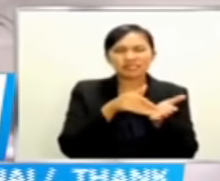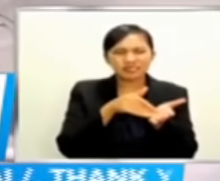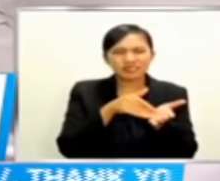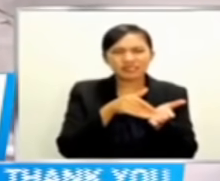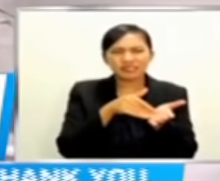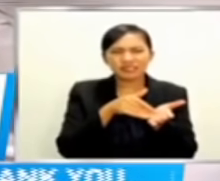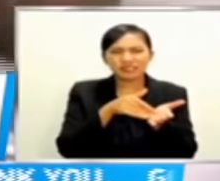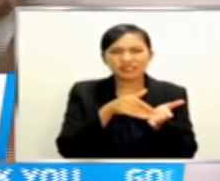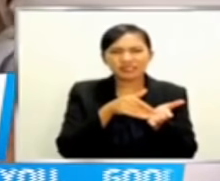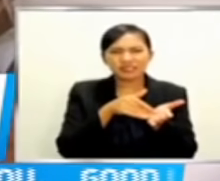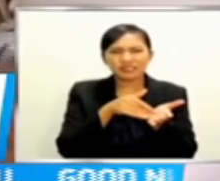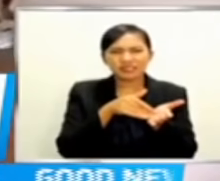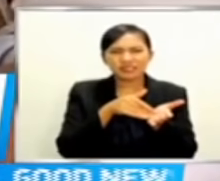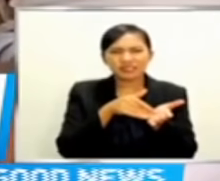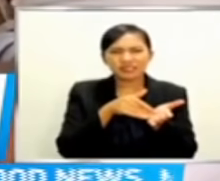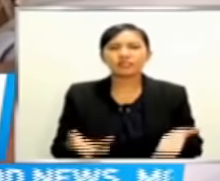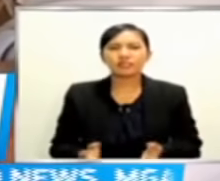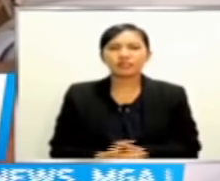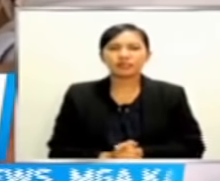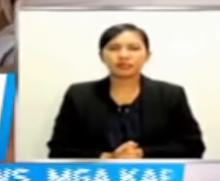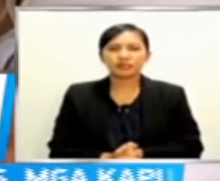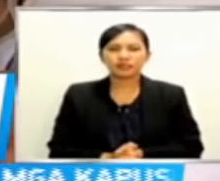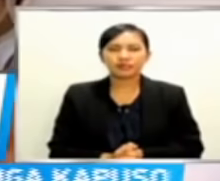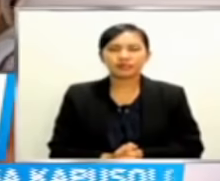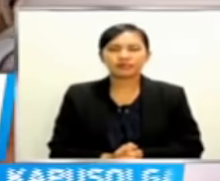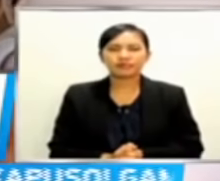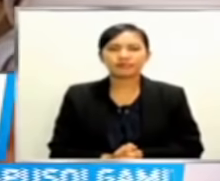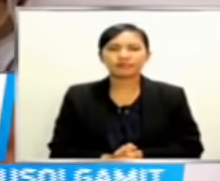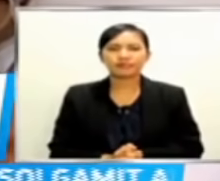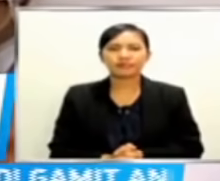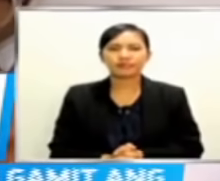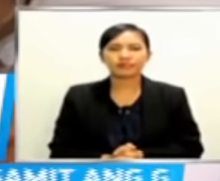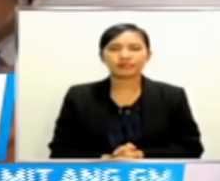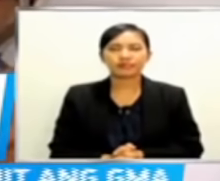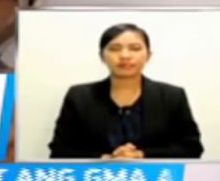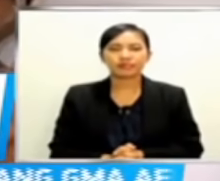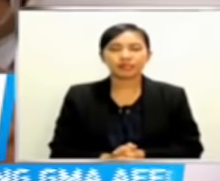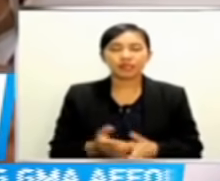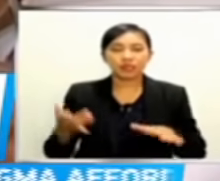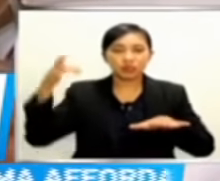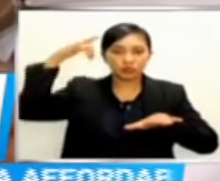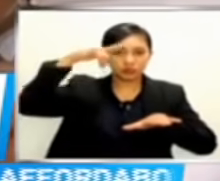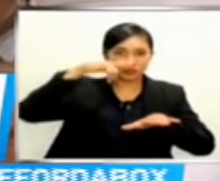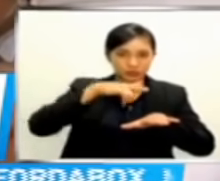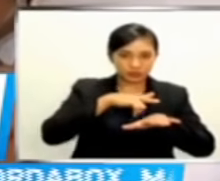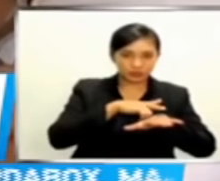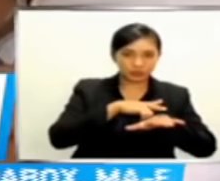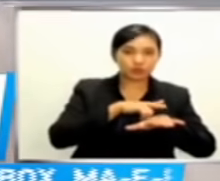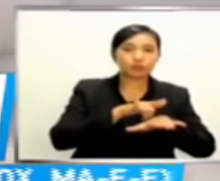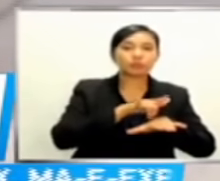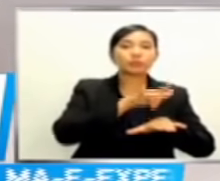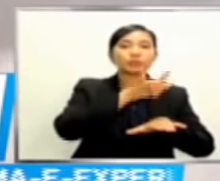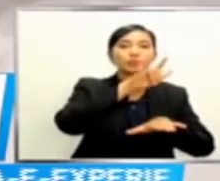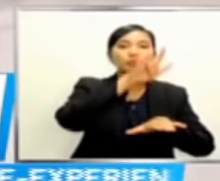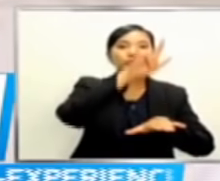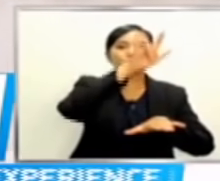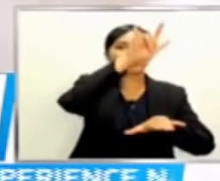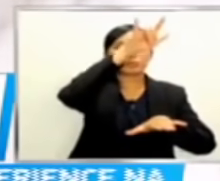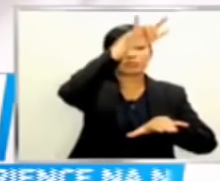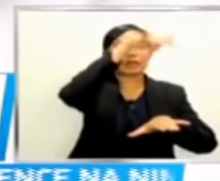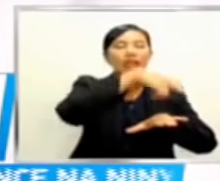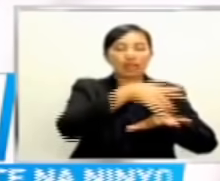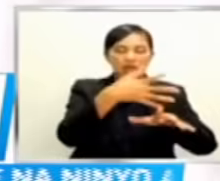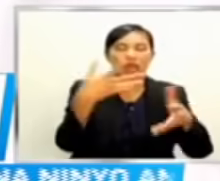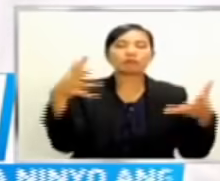Ganun na yun siya. Taas. Tapos pagtaas mo, nakababa pa. Wala na, naputol na. Sunog ang